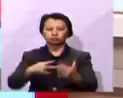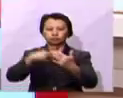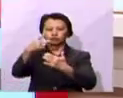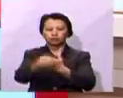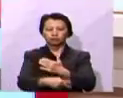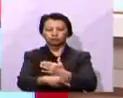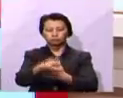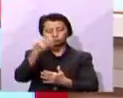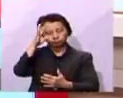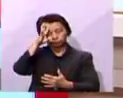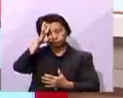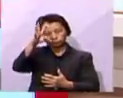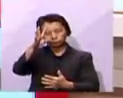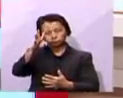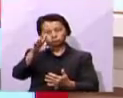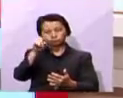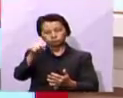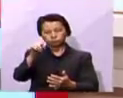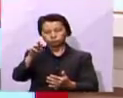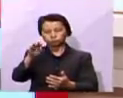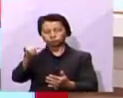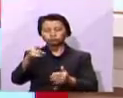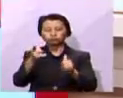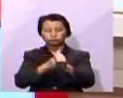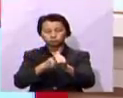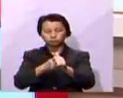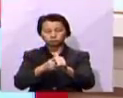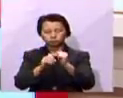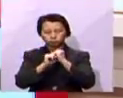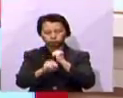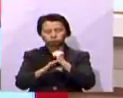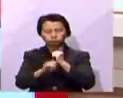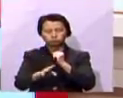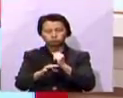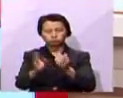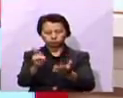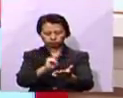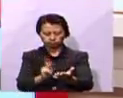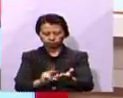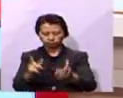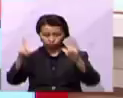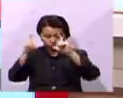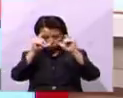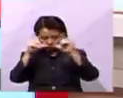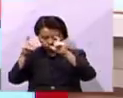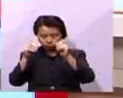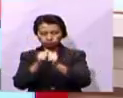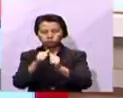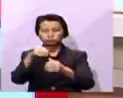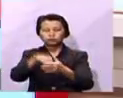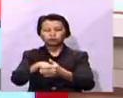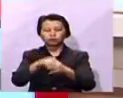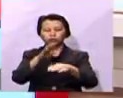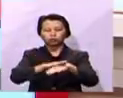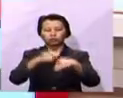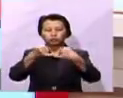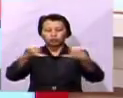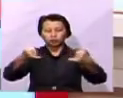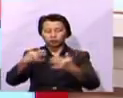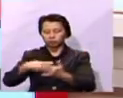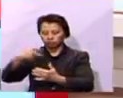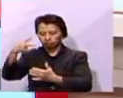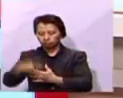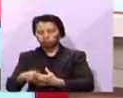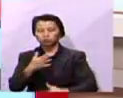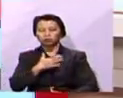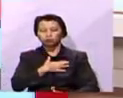Program kreatifmarket.my menjadi platform pertama pengkomersialan hasil karya seni fotografi tempatan secara dalam talian. Program